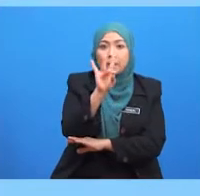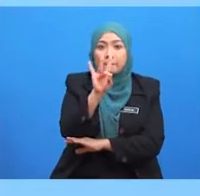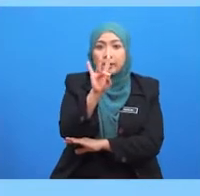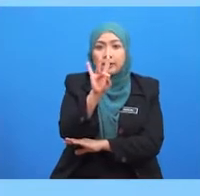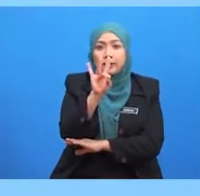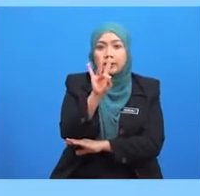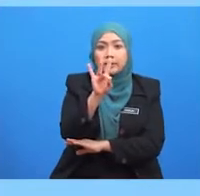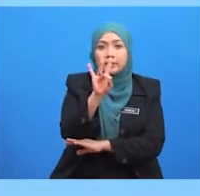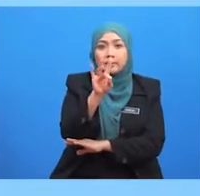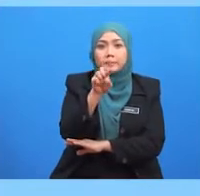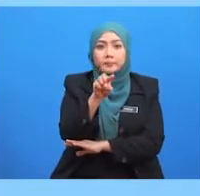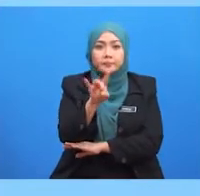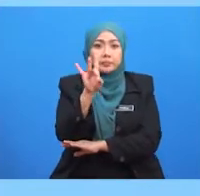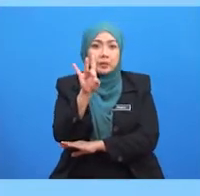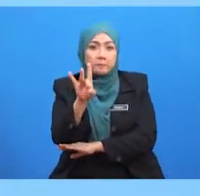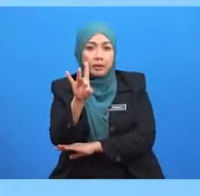48.000